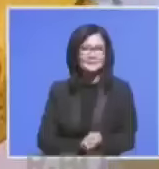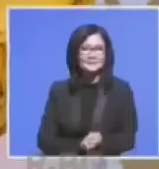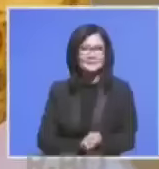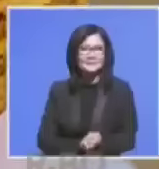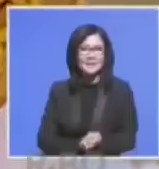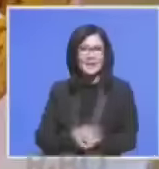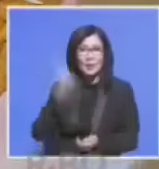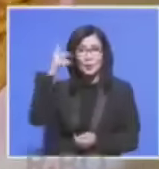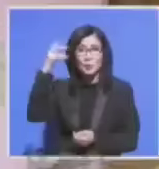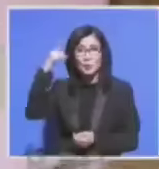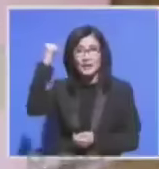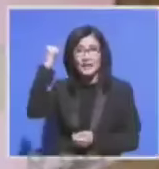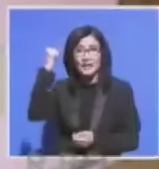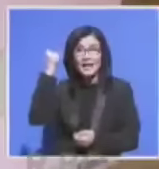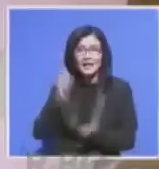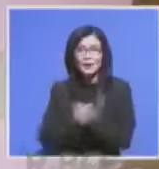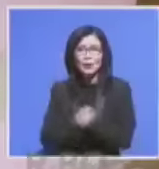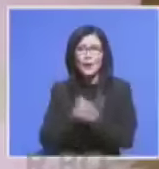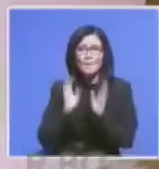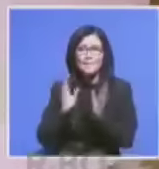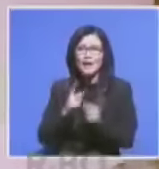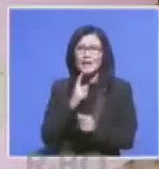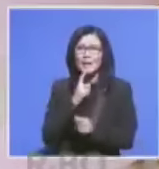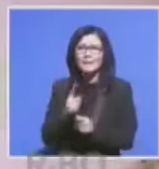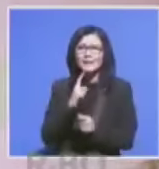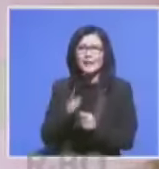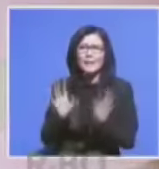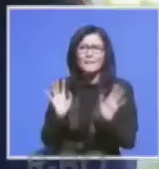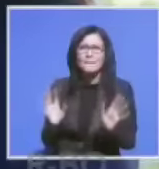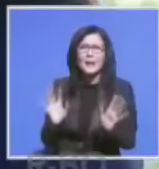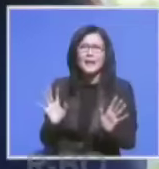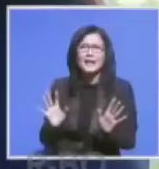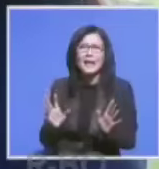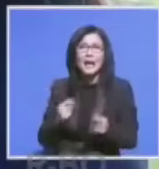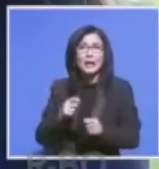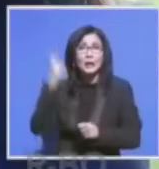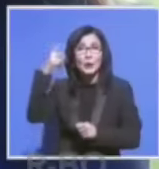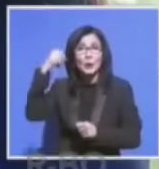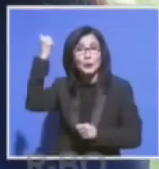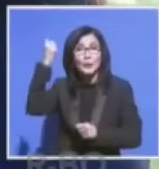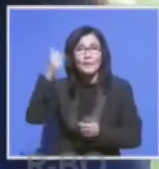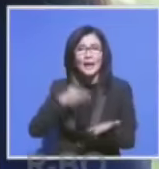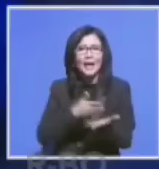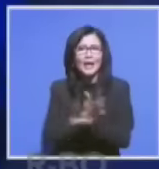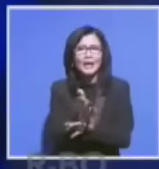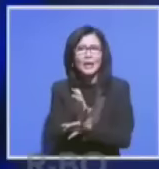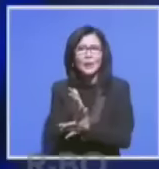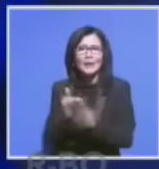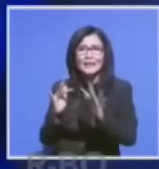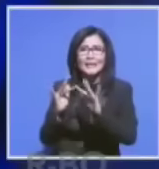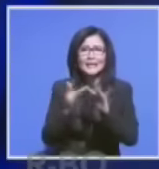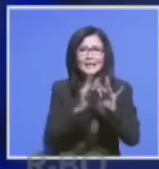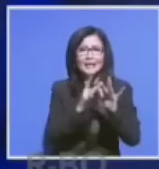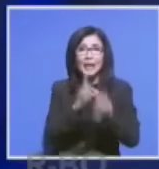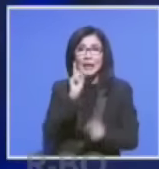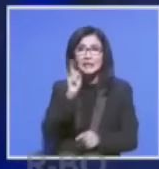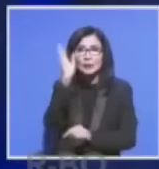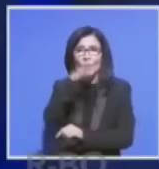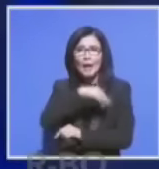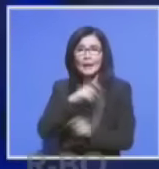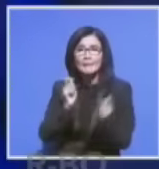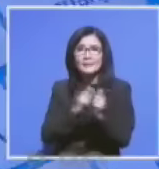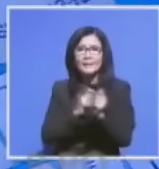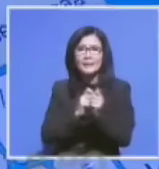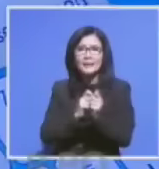Keunikan produk buatannya ini membuat pesanan semakin lama semakin banyak karena populer di media sosial. Dalam sehari, ia bisa